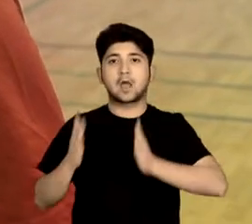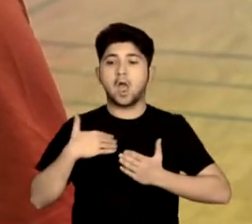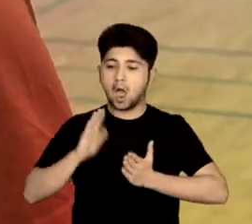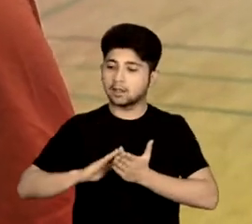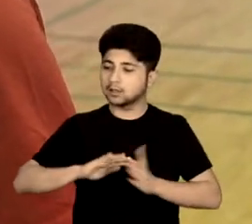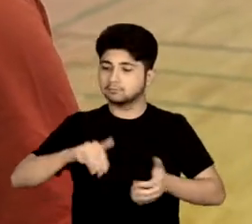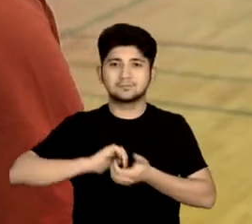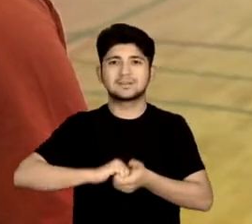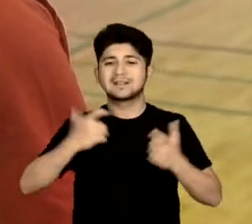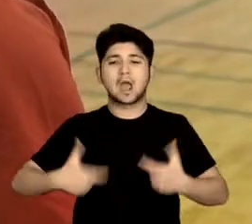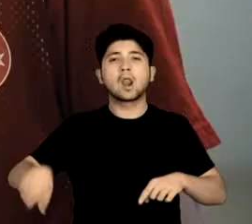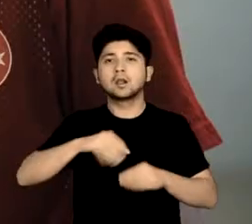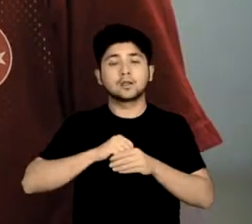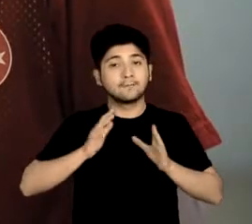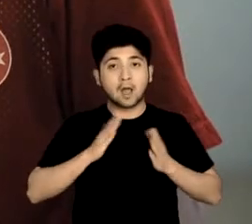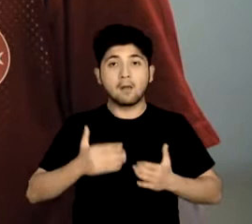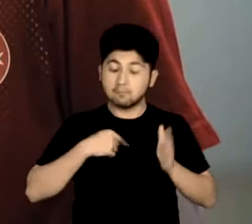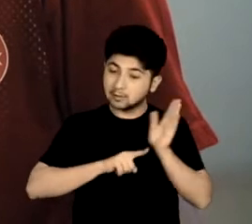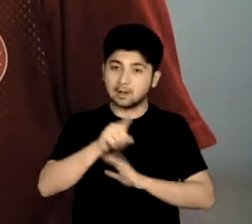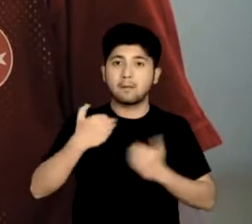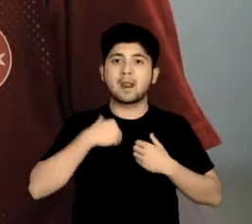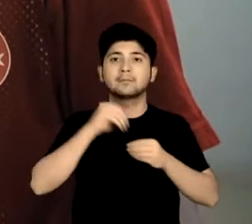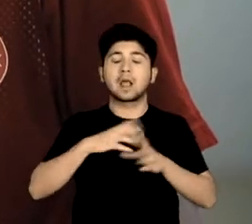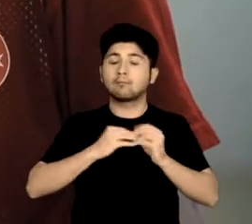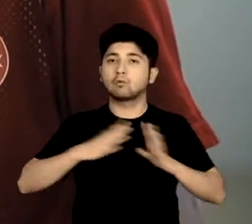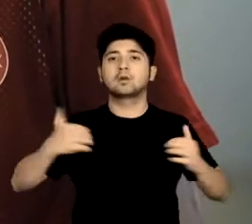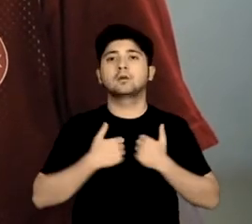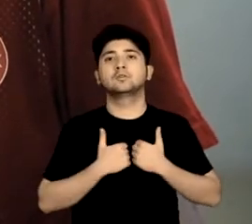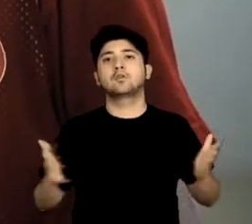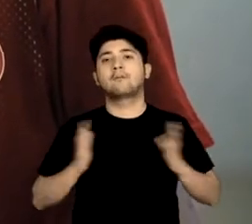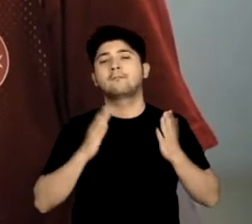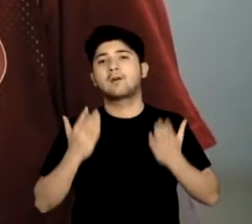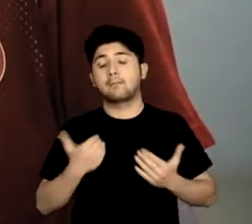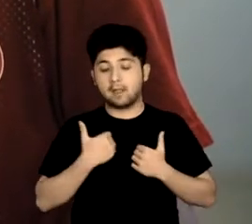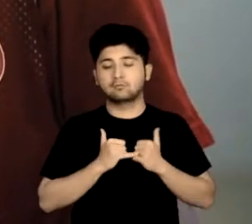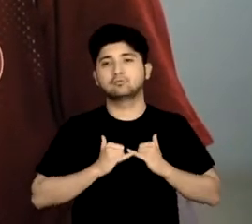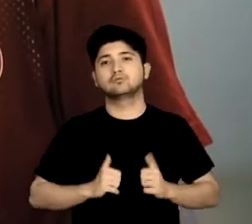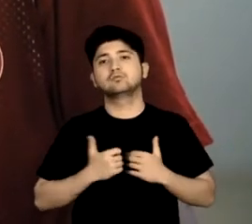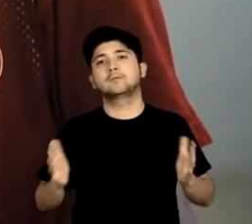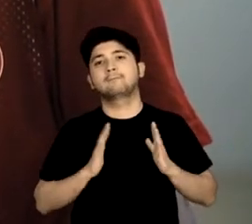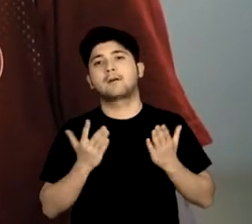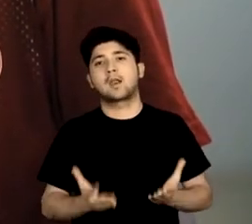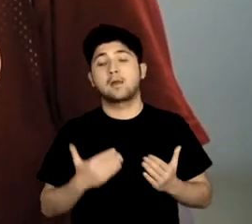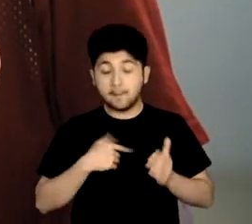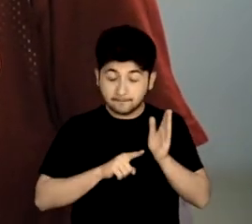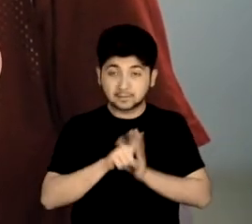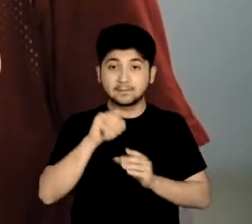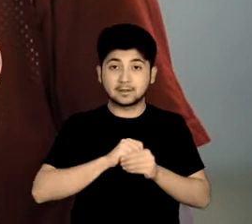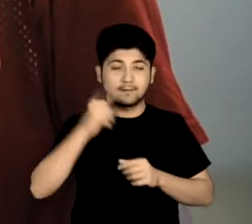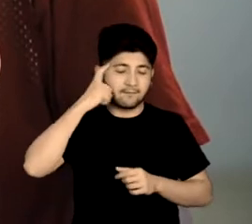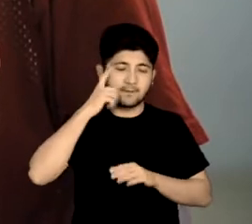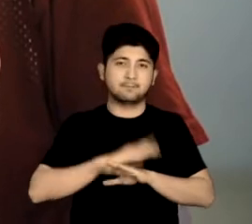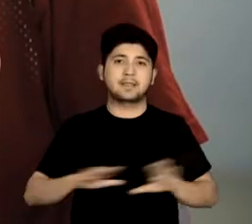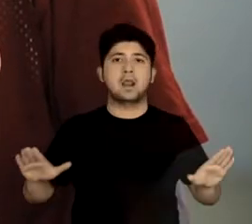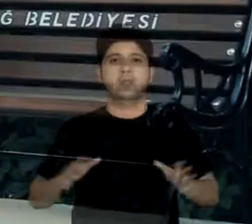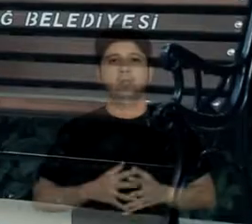Arkadaş ortamlarınız keza öyle. Başarmak benim için en büyük şey huzurdur yani. Benim huzurumdur başarmak. Ve başarmak kafada